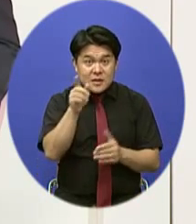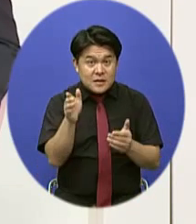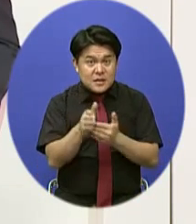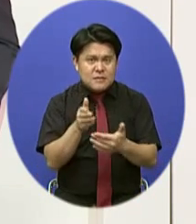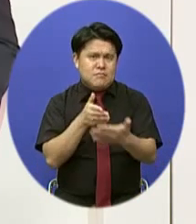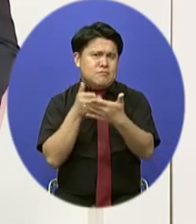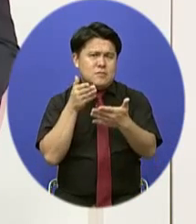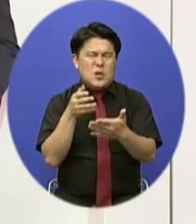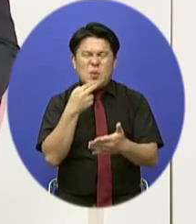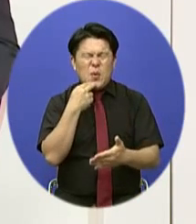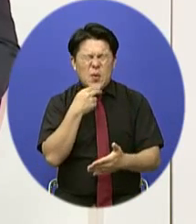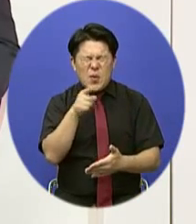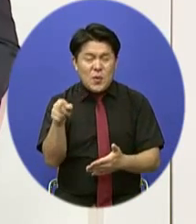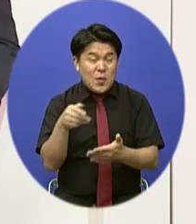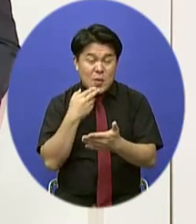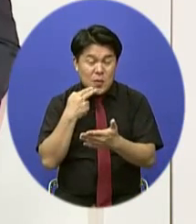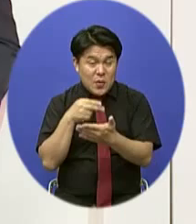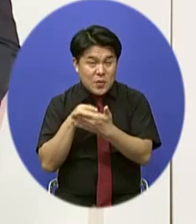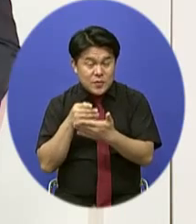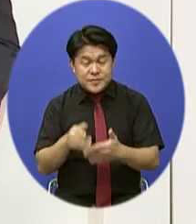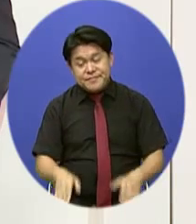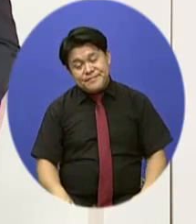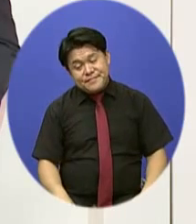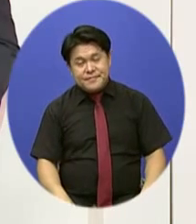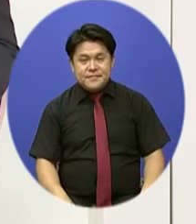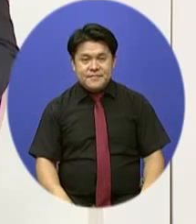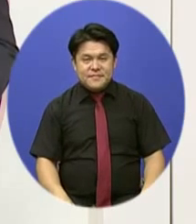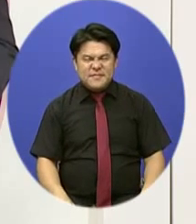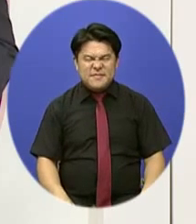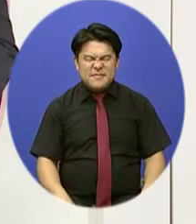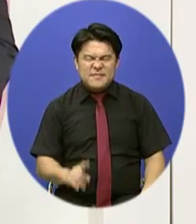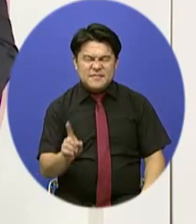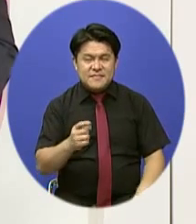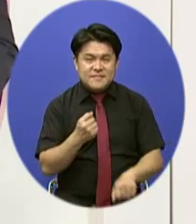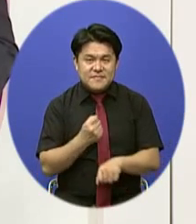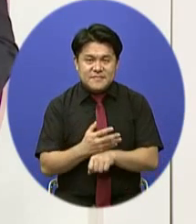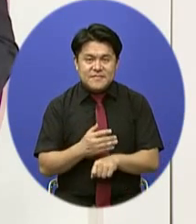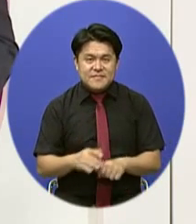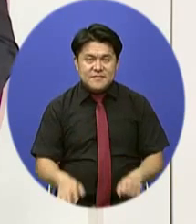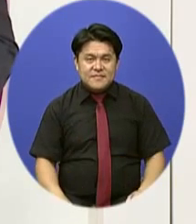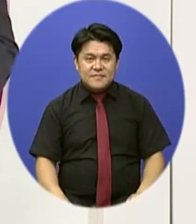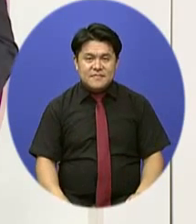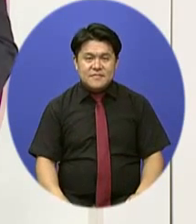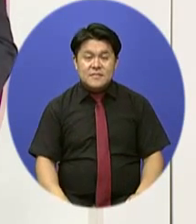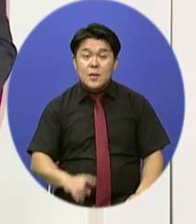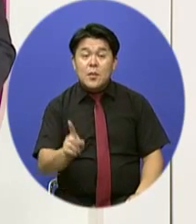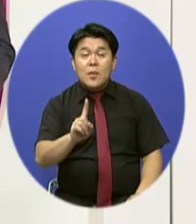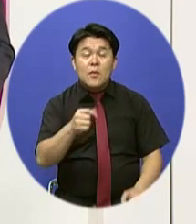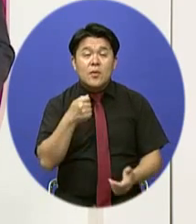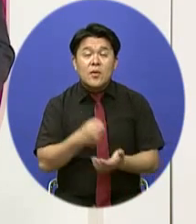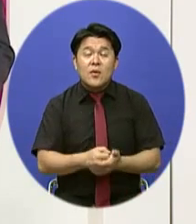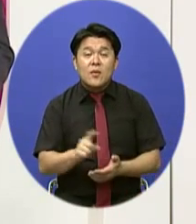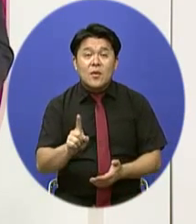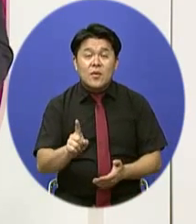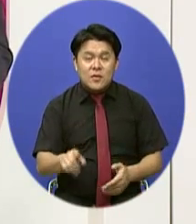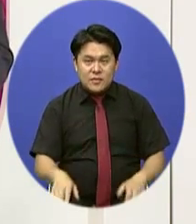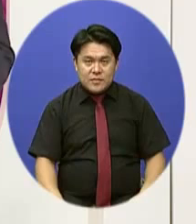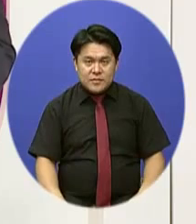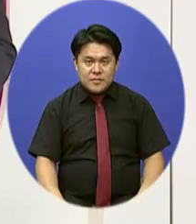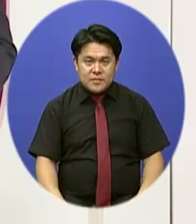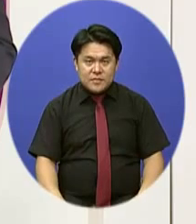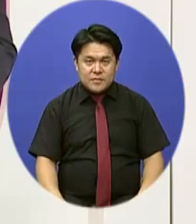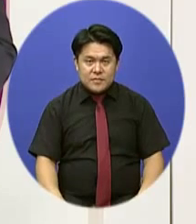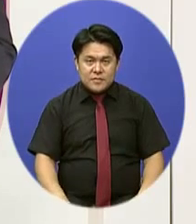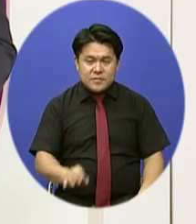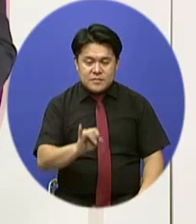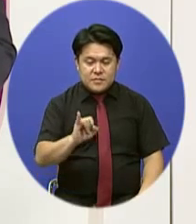다음 신곡이 방송 부르고 이래가 안 된다 해가지고 네 번째로 바꿔가지고 뭐 했습니다. 그래서 어떤 노래 부르시죠?